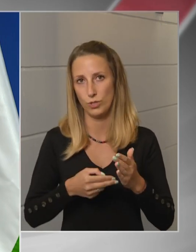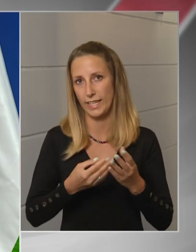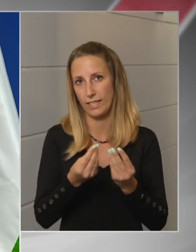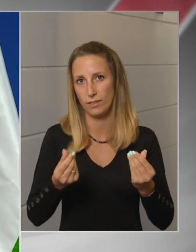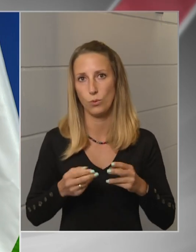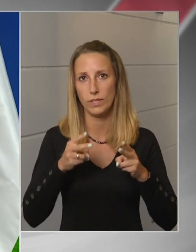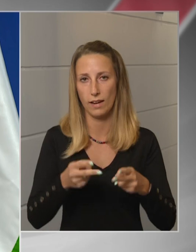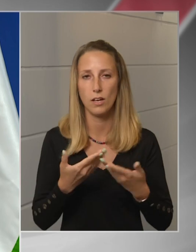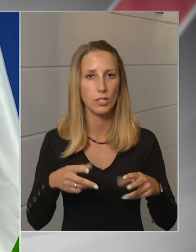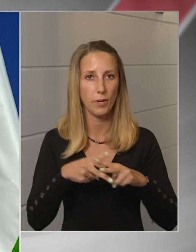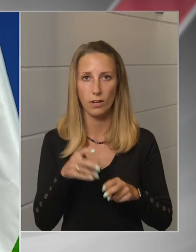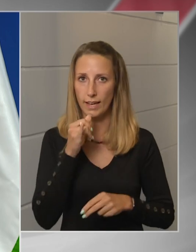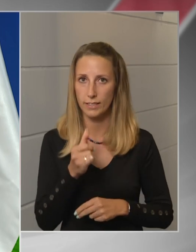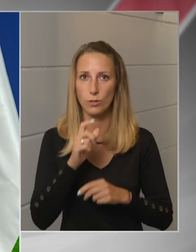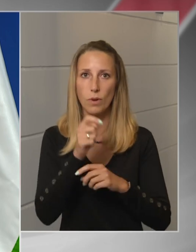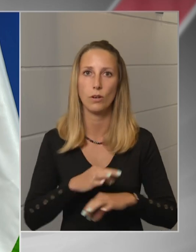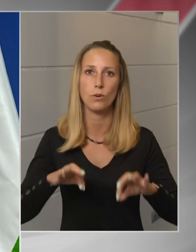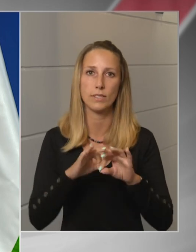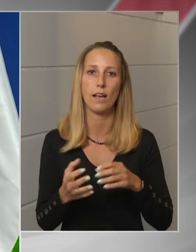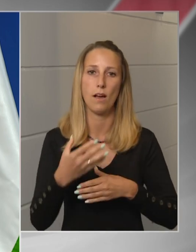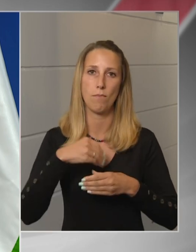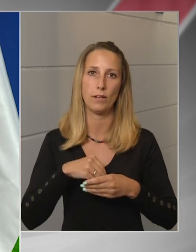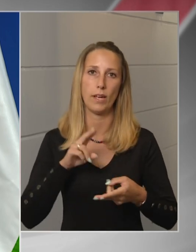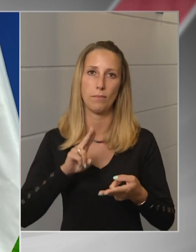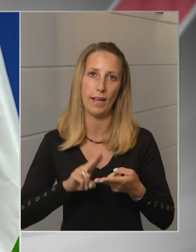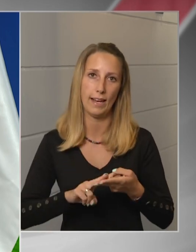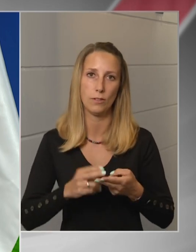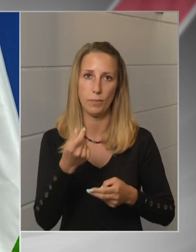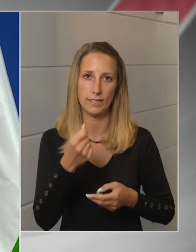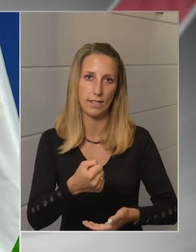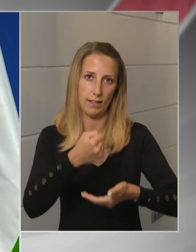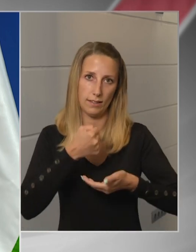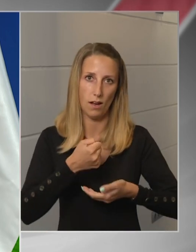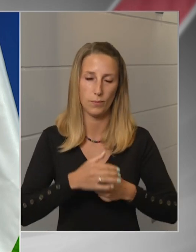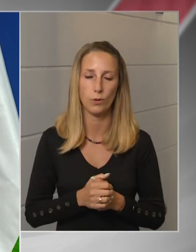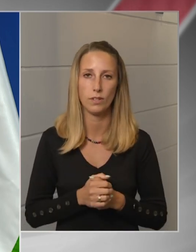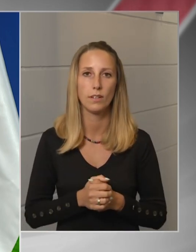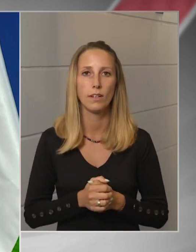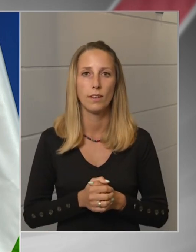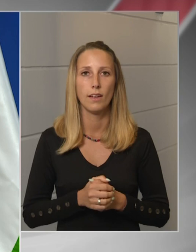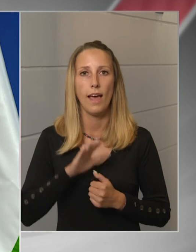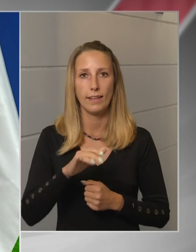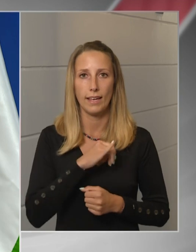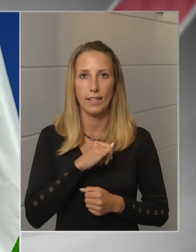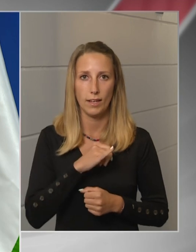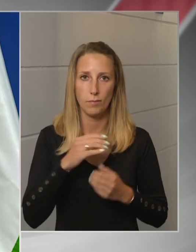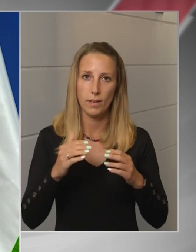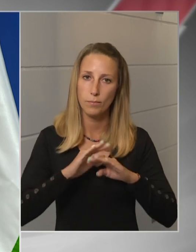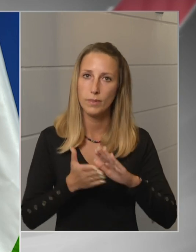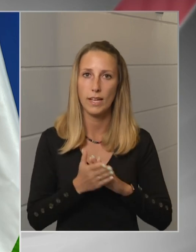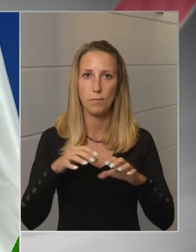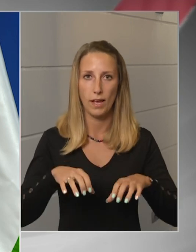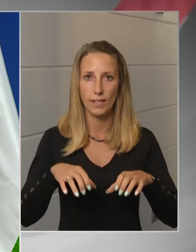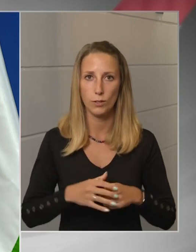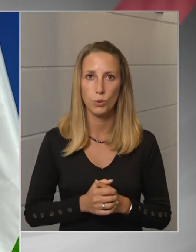nincs annak, hogy Magyarországa bennünket megillető kénzekhez hozzájusson. Mi ennek érdekében olyan nyire megtettünk mindent,